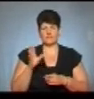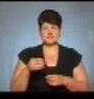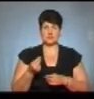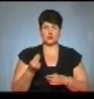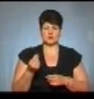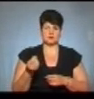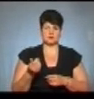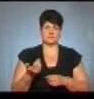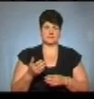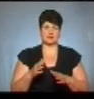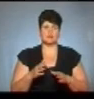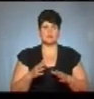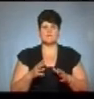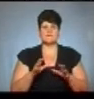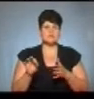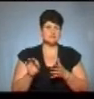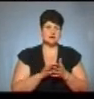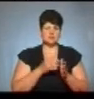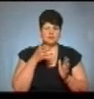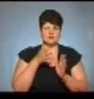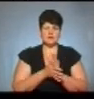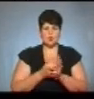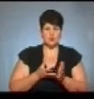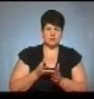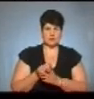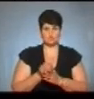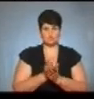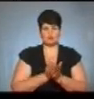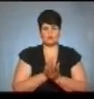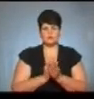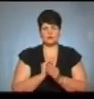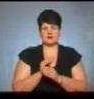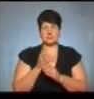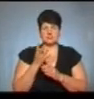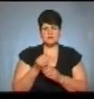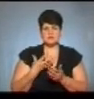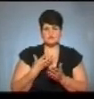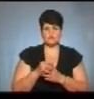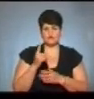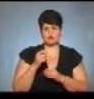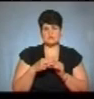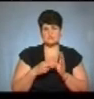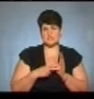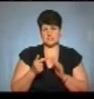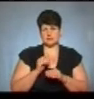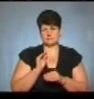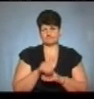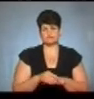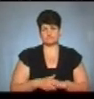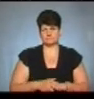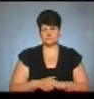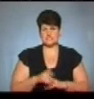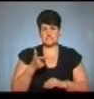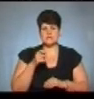монетизації, каже пенсіонерка Ольга, відразу витратила на оплату комунальних послуг і додала ще власних 117 гривень. За